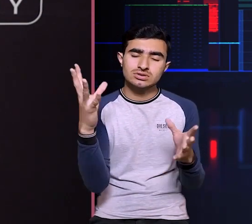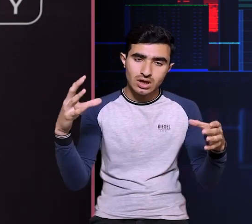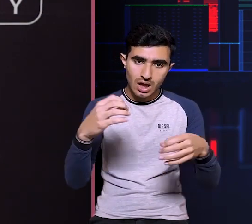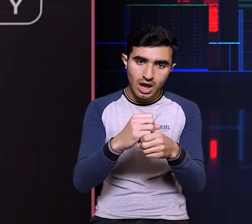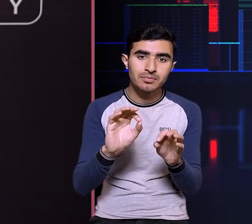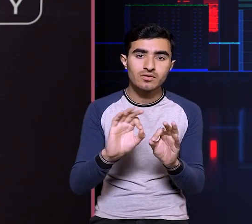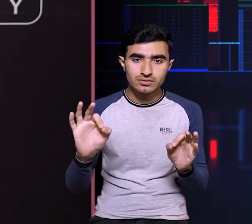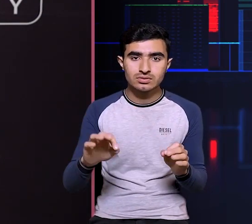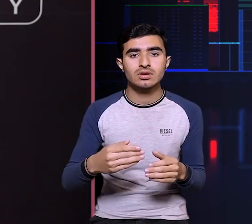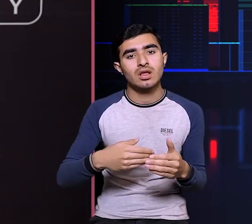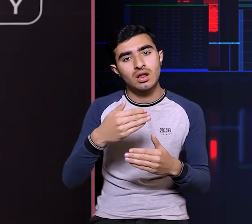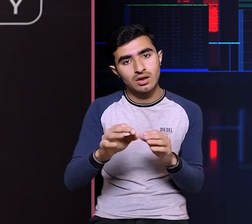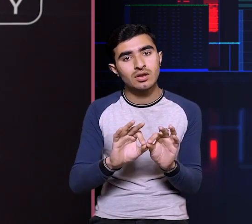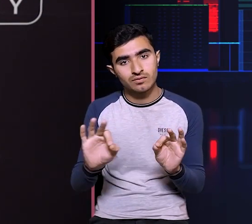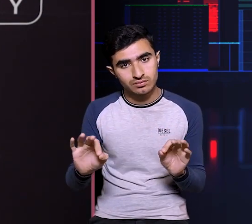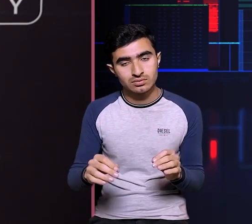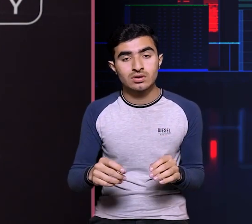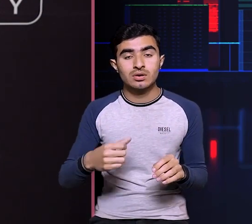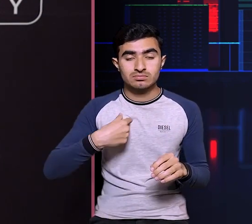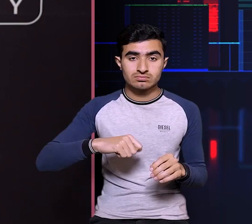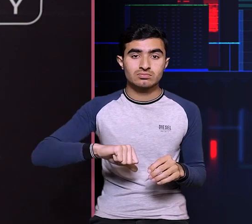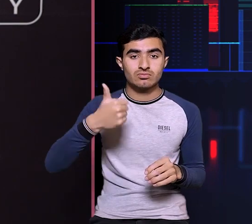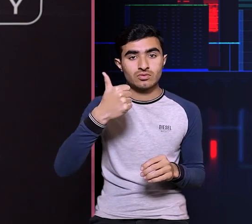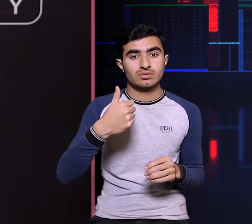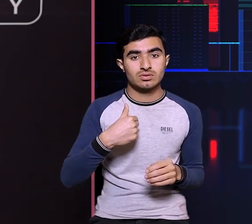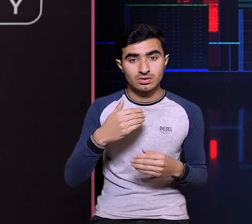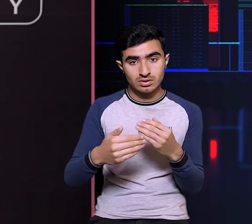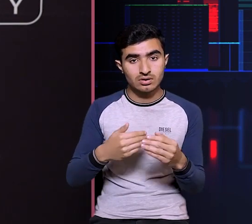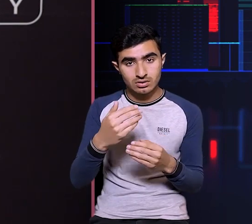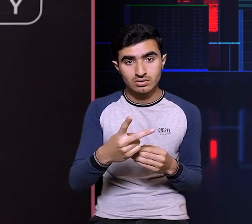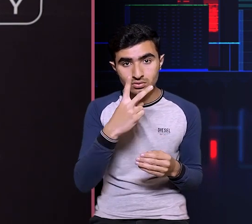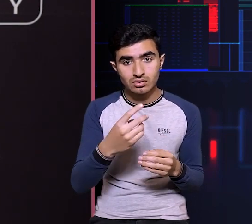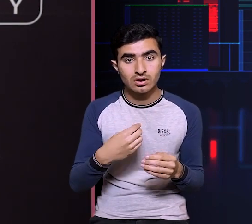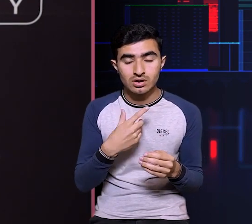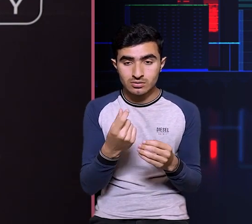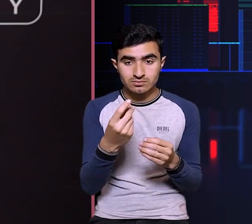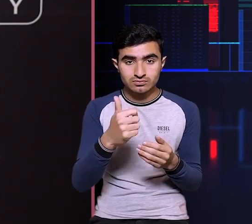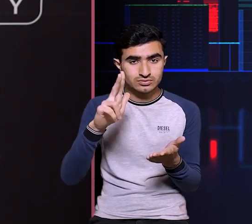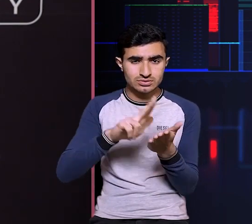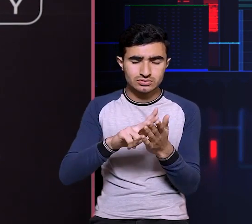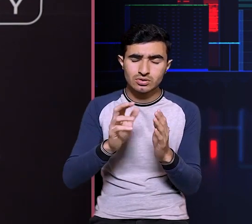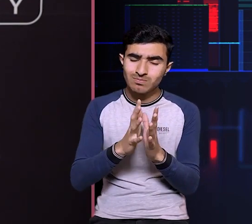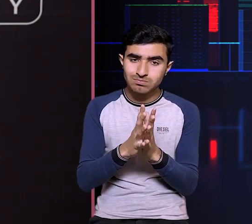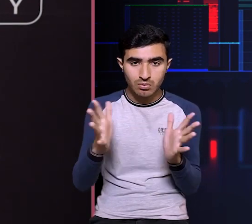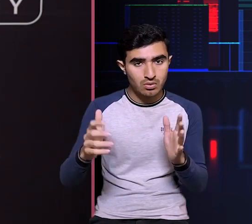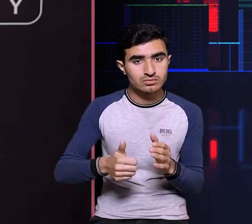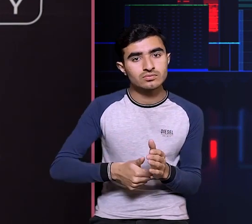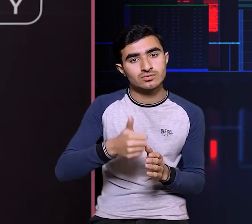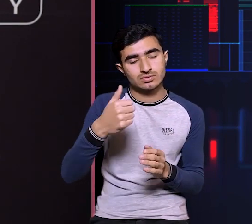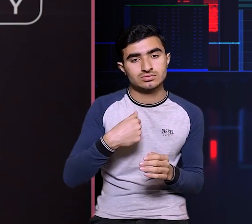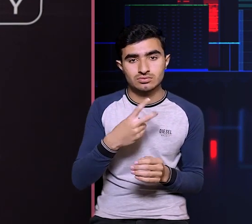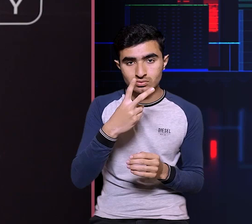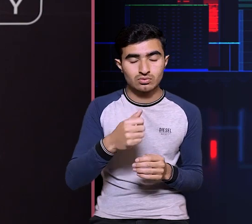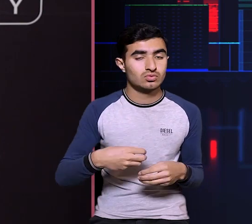अप टुगेदर एंड इट रिजल्टेड इन दिस कि आई हैड अ वेरी big number of votes which were independent votes,